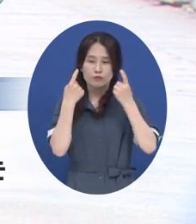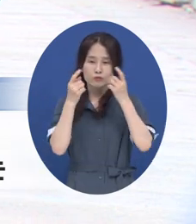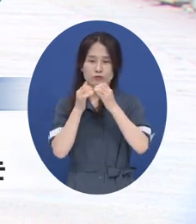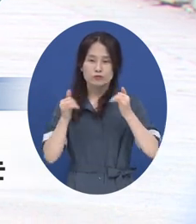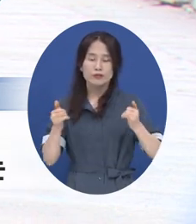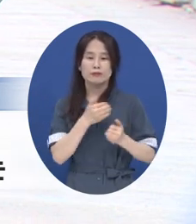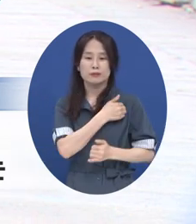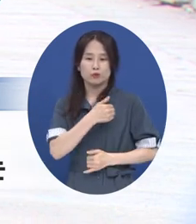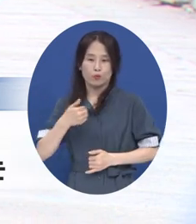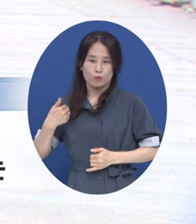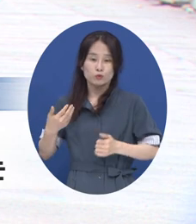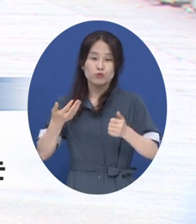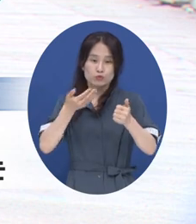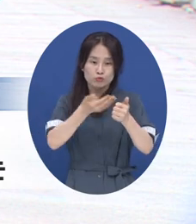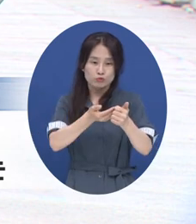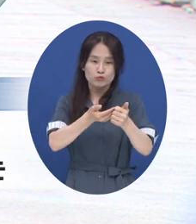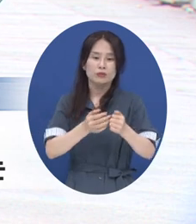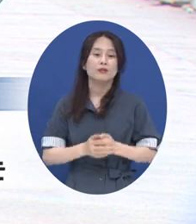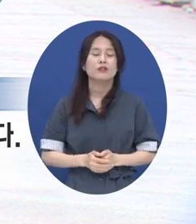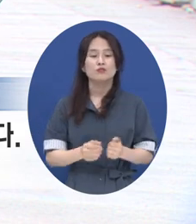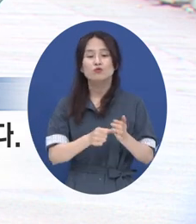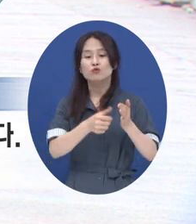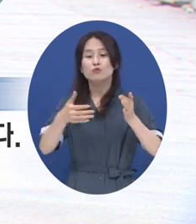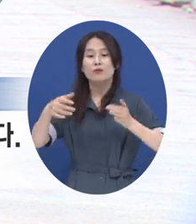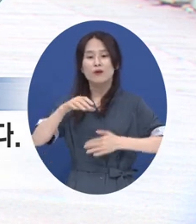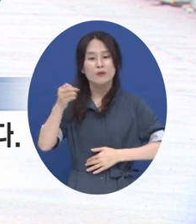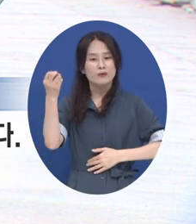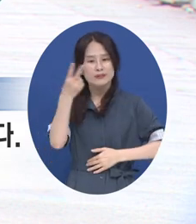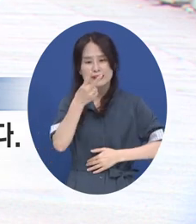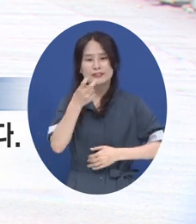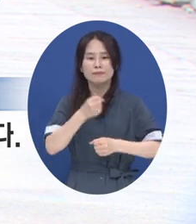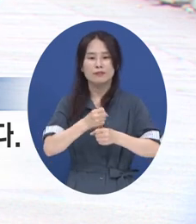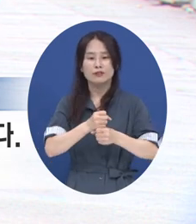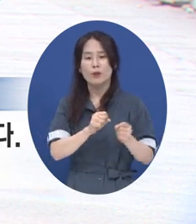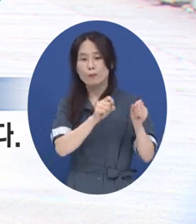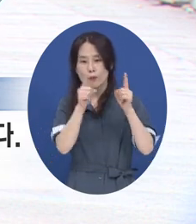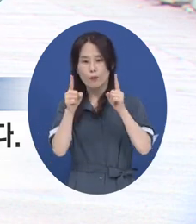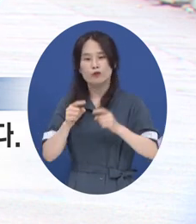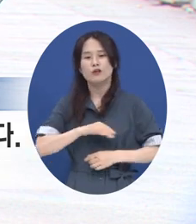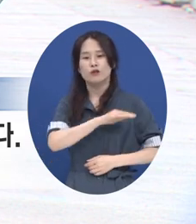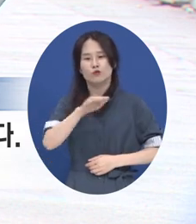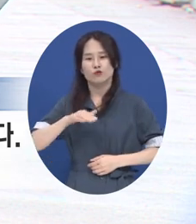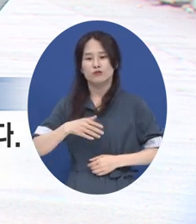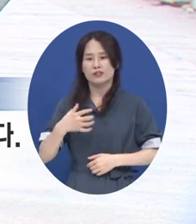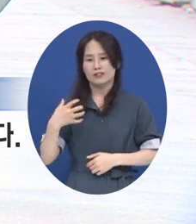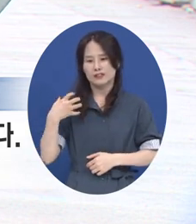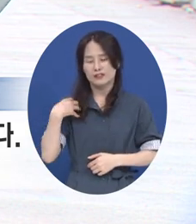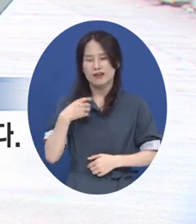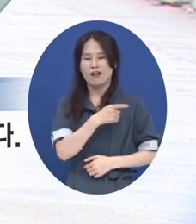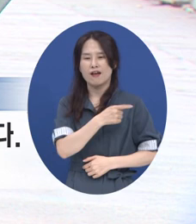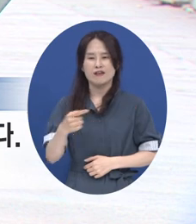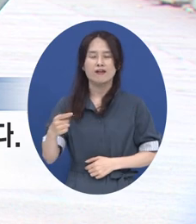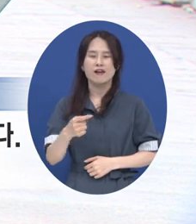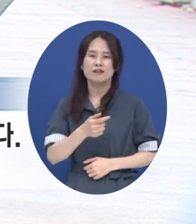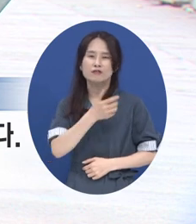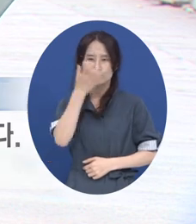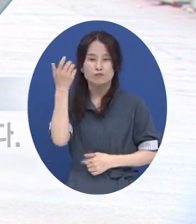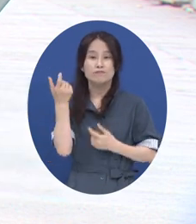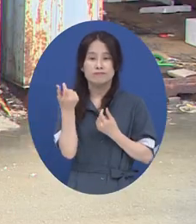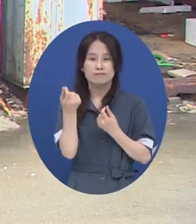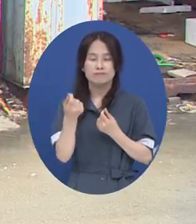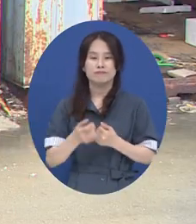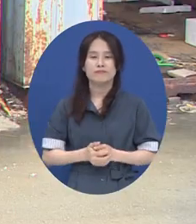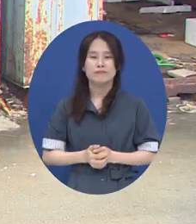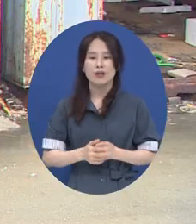여기를 찾는 관광객들이 만족할 수 있는 그런 명소로 다시 탄생을 시키는 게 저희 오청계로서는 제일 큰